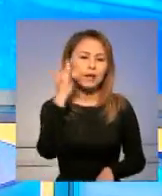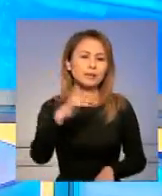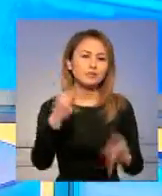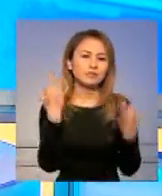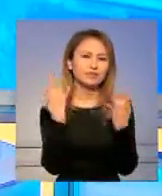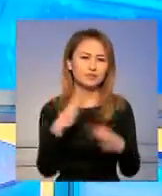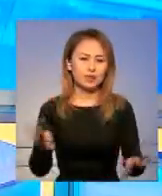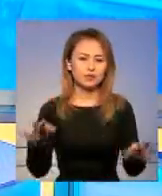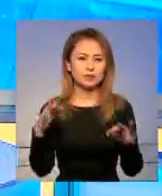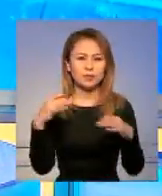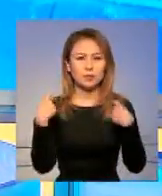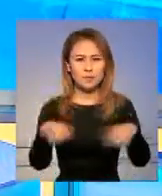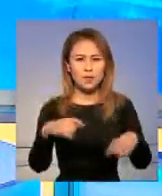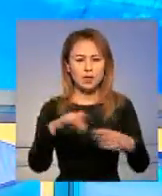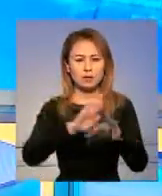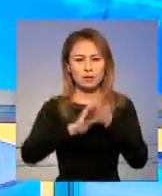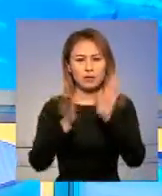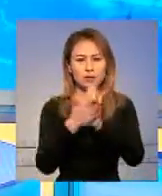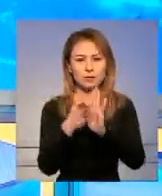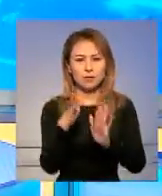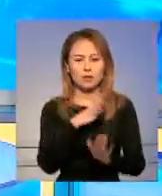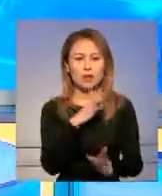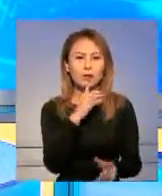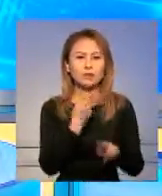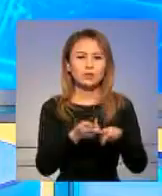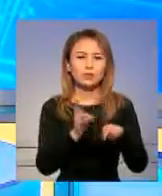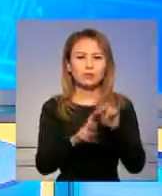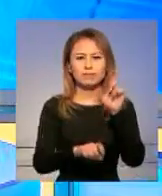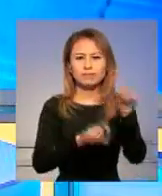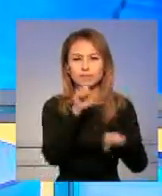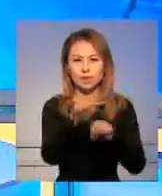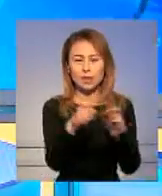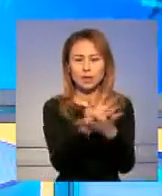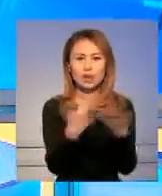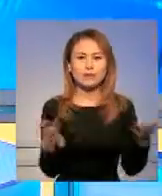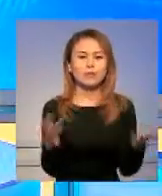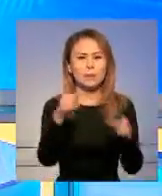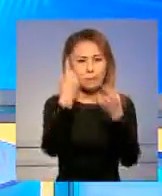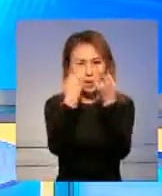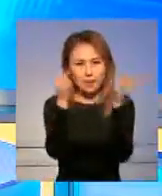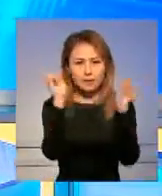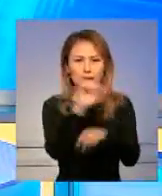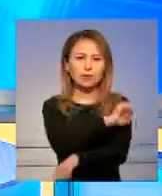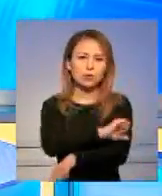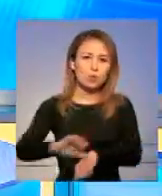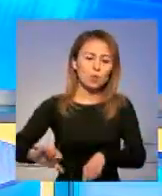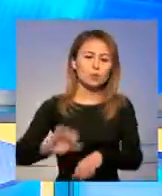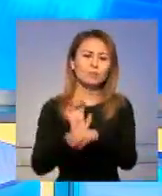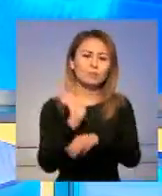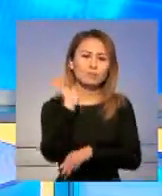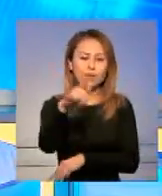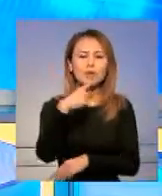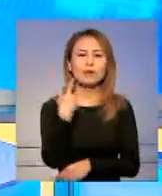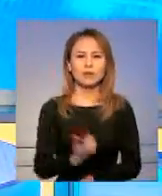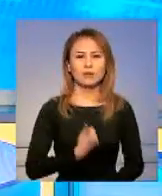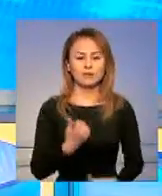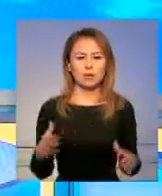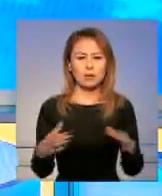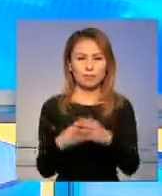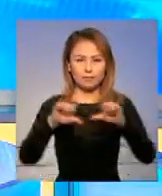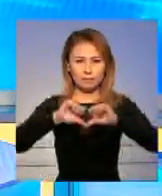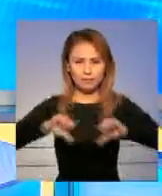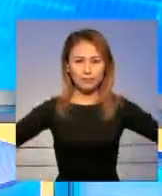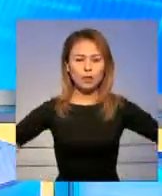еркін сауда келісімінен шығатынын айтып сес көрсетті. Сондай ақ Мексика мен шекаралас аумаққа әскер жіберіп, қорғанысты күшейтуі мүмкін